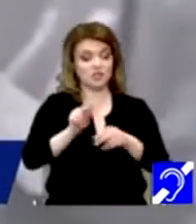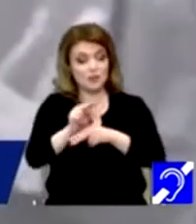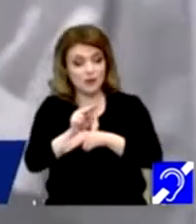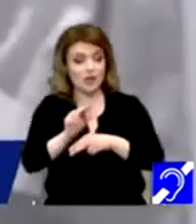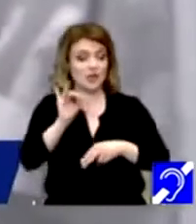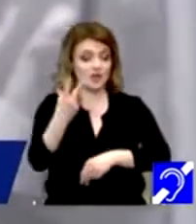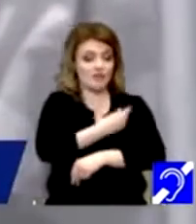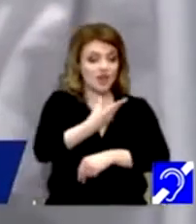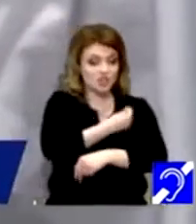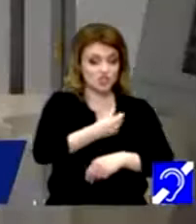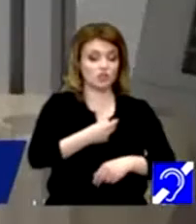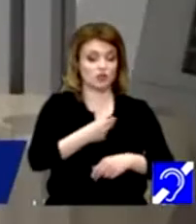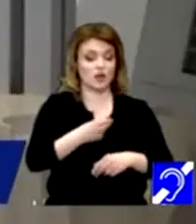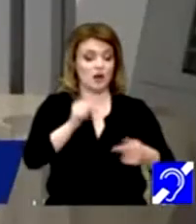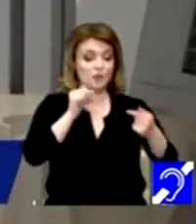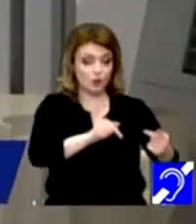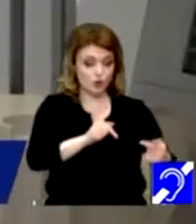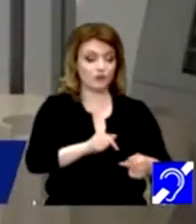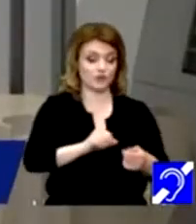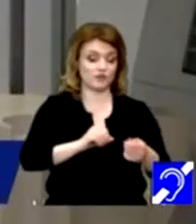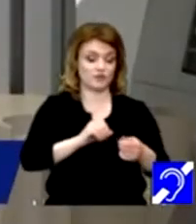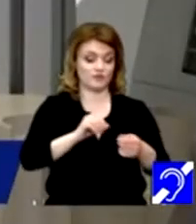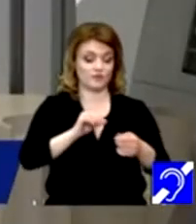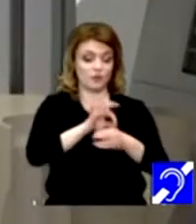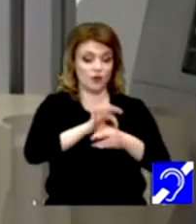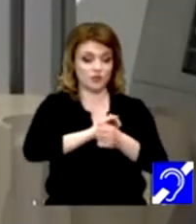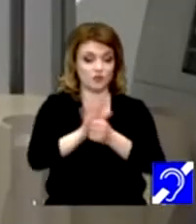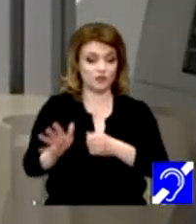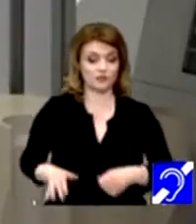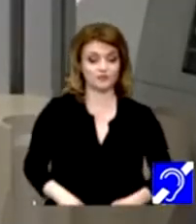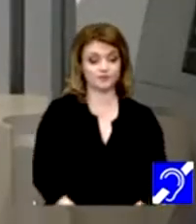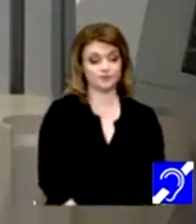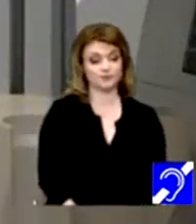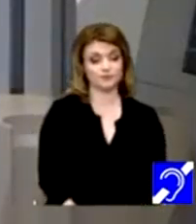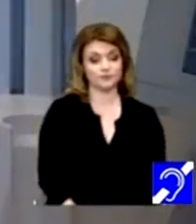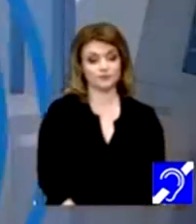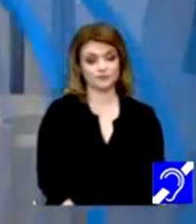terapeutice sau vaccinurilor promițătoare împotriva virusului COVID-19.